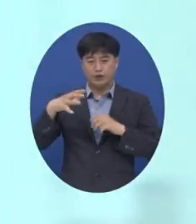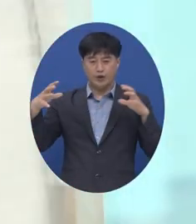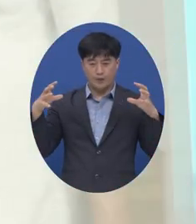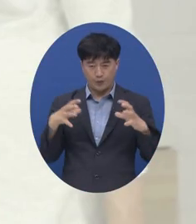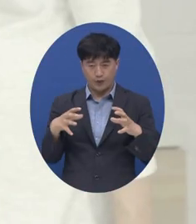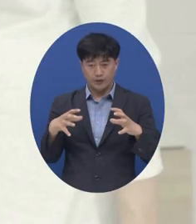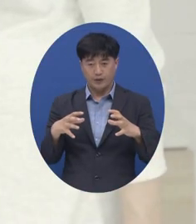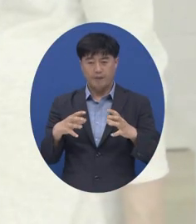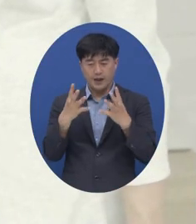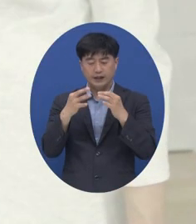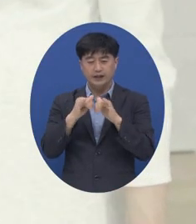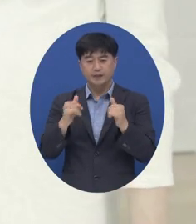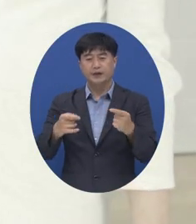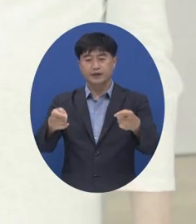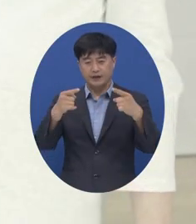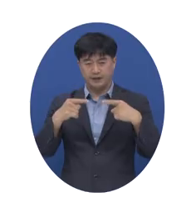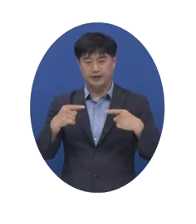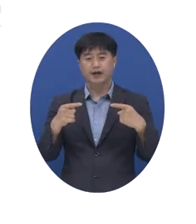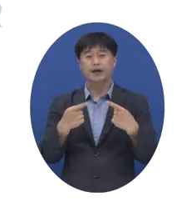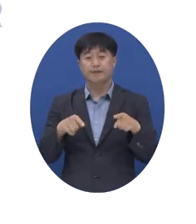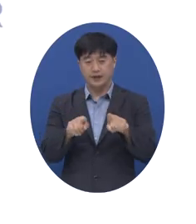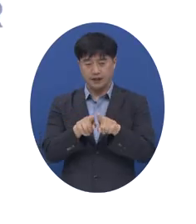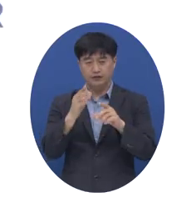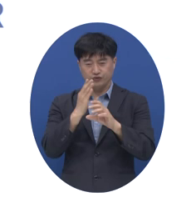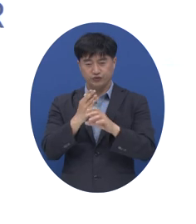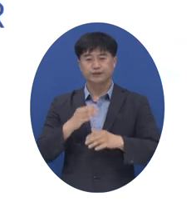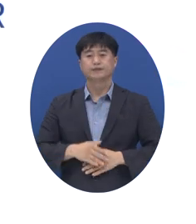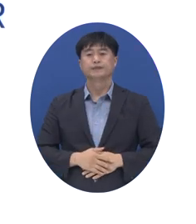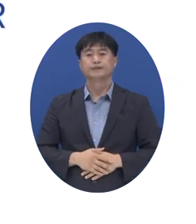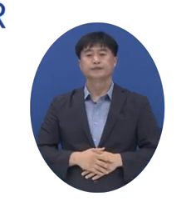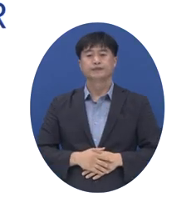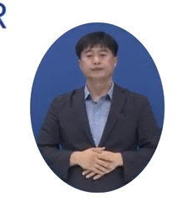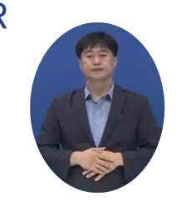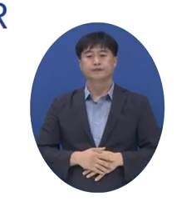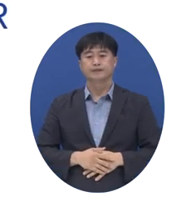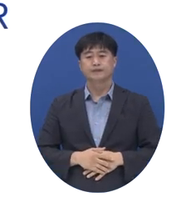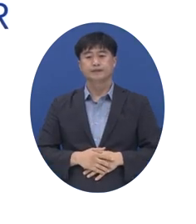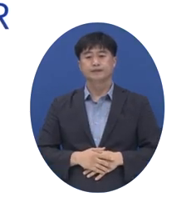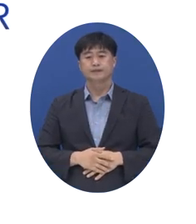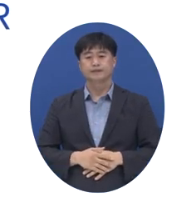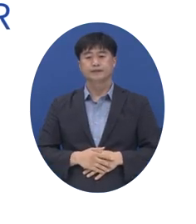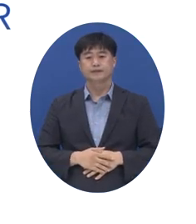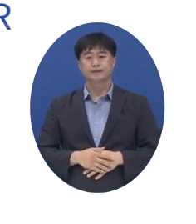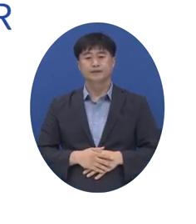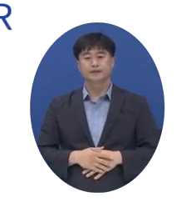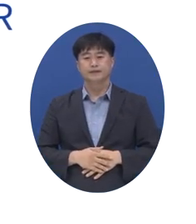다수가 함께 하고 있습니다 경기 gtv 최주연 입니다